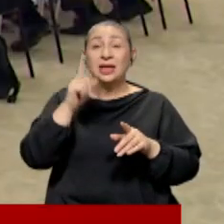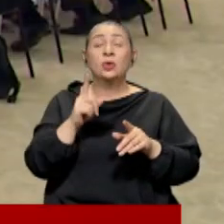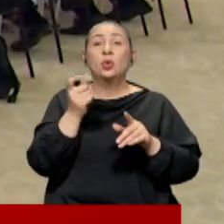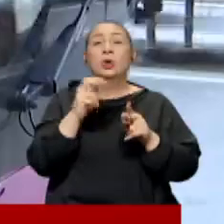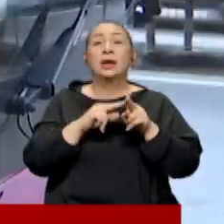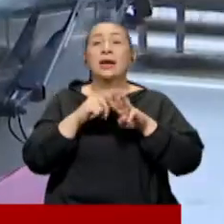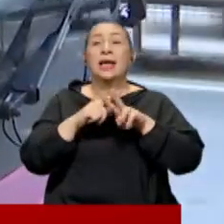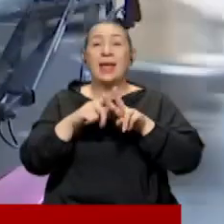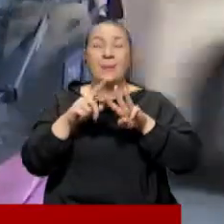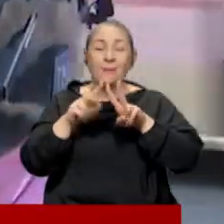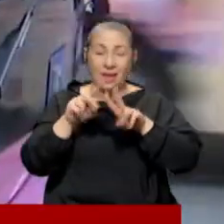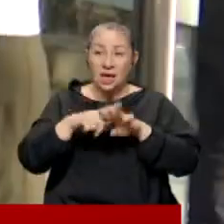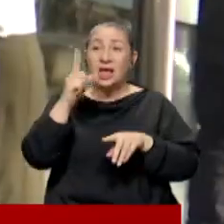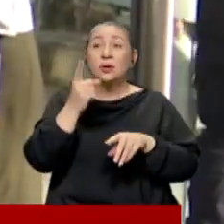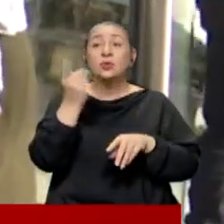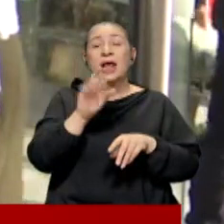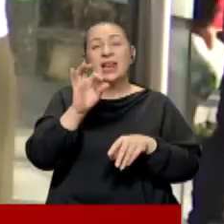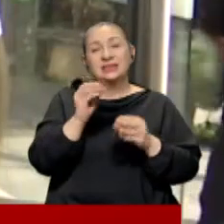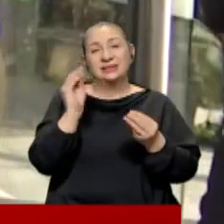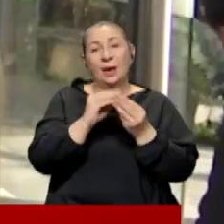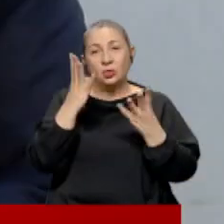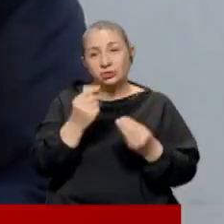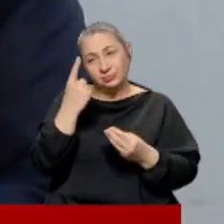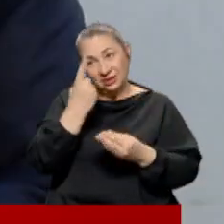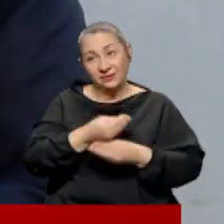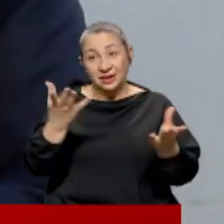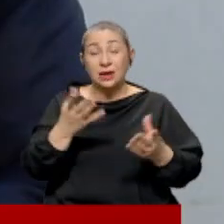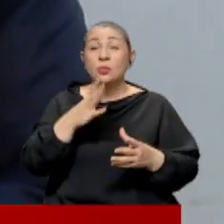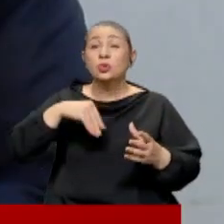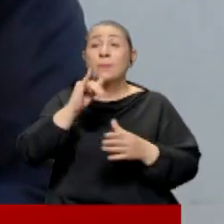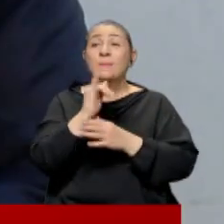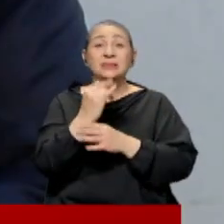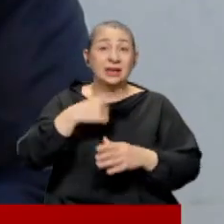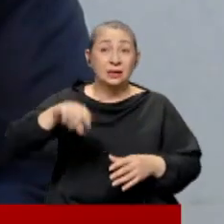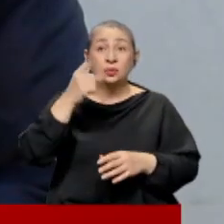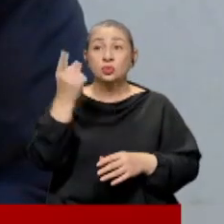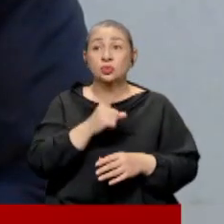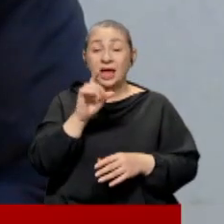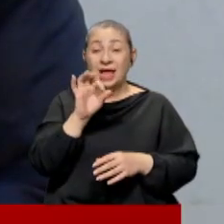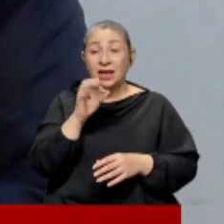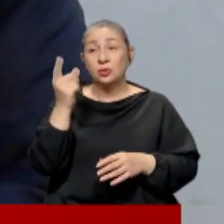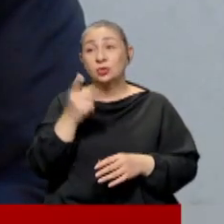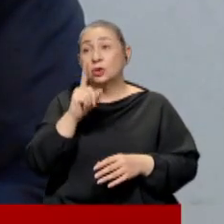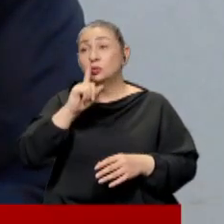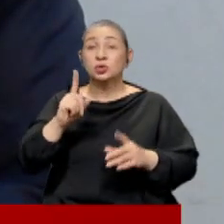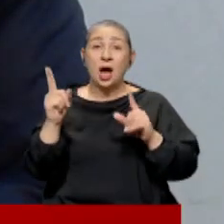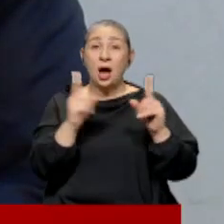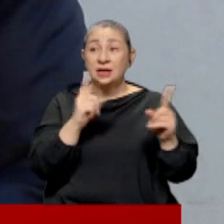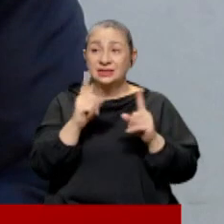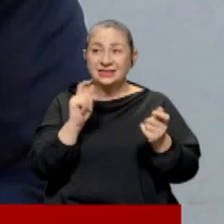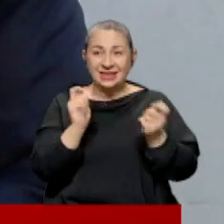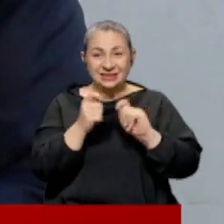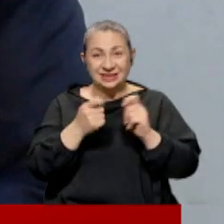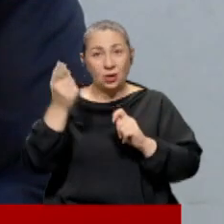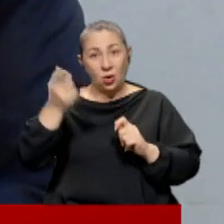toplantısından en az %50 zam kararı çıkabileceğinin sinyalini verdi. Bütün meslek grupları %50 ile %100 arasında